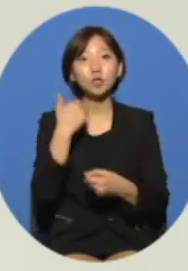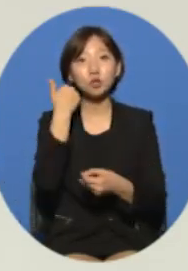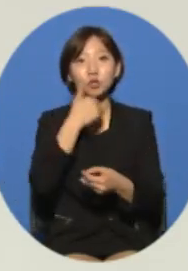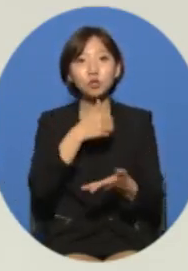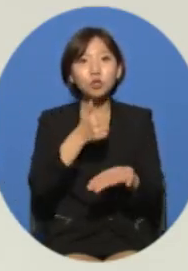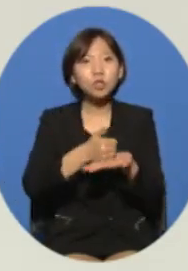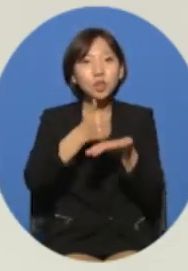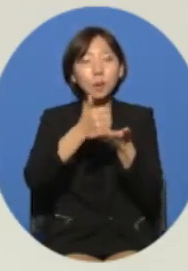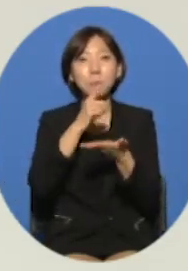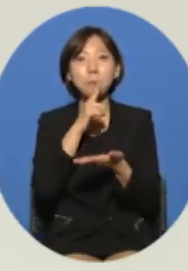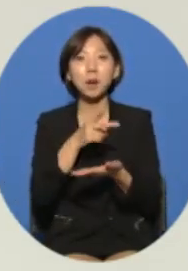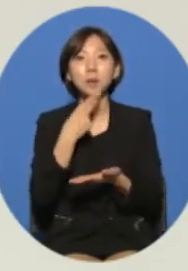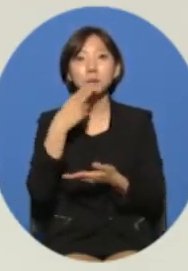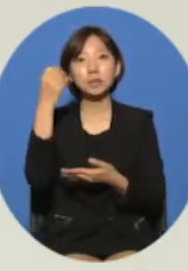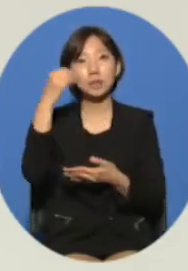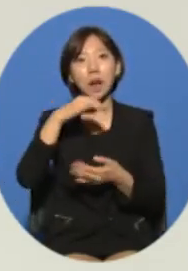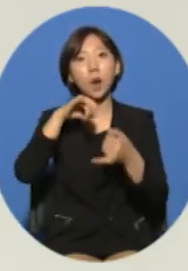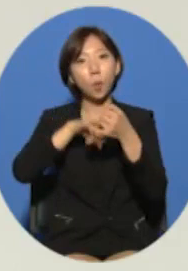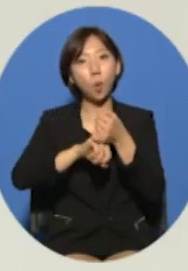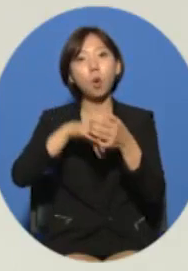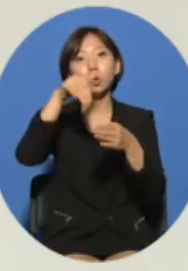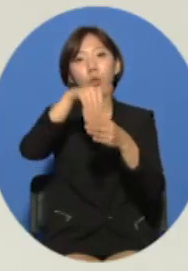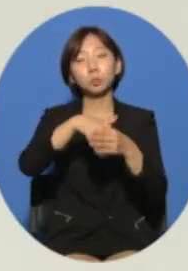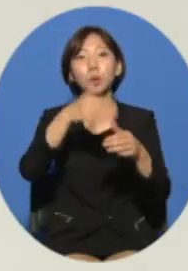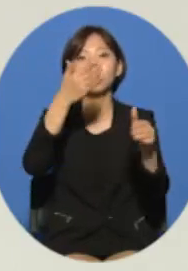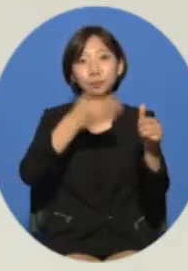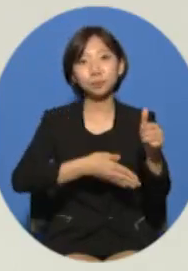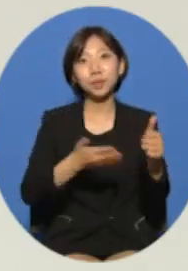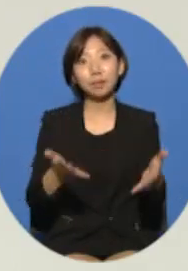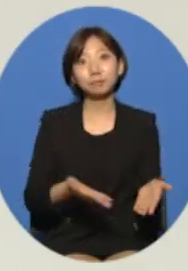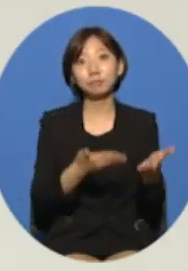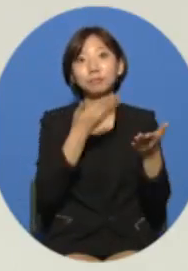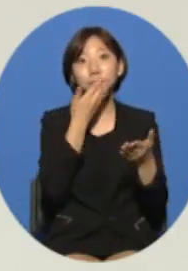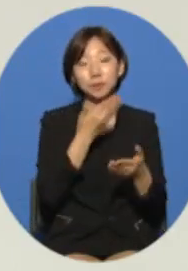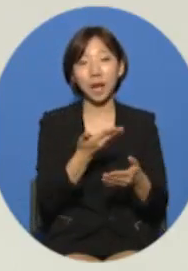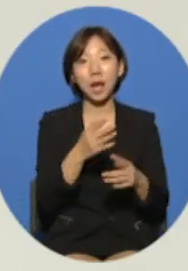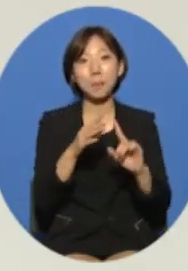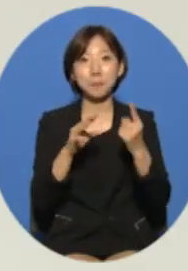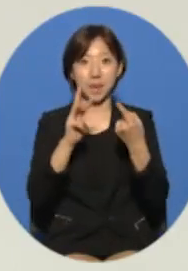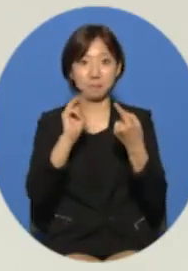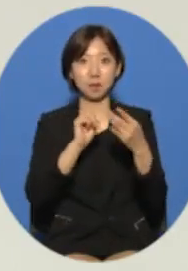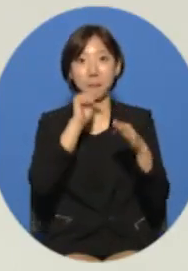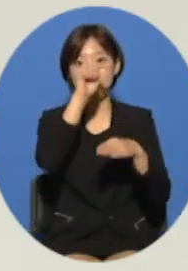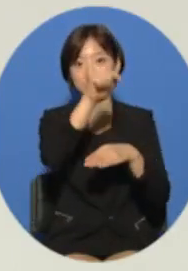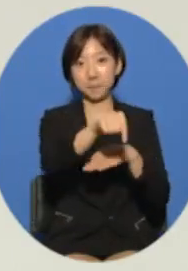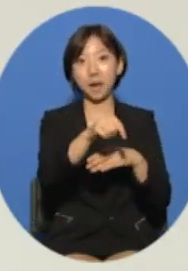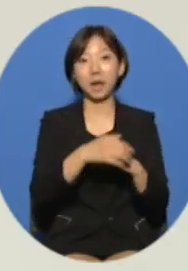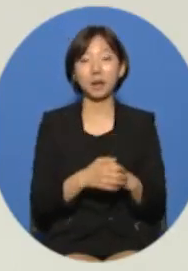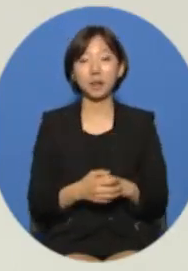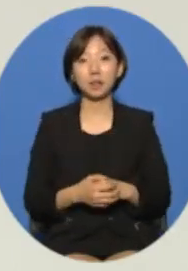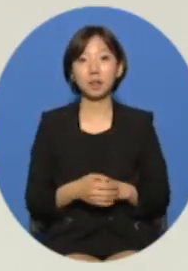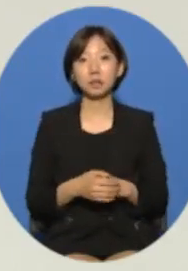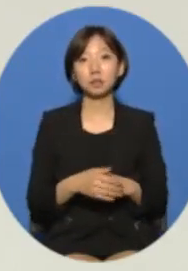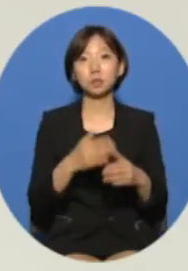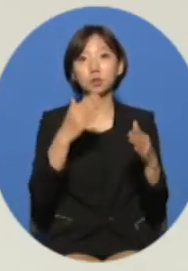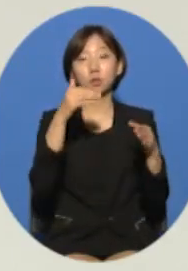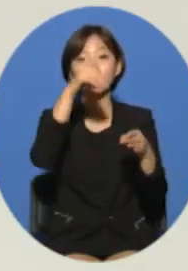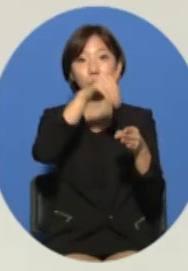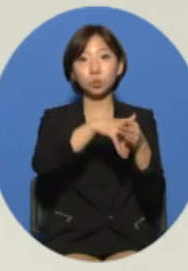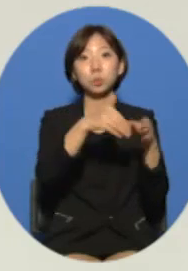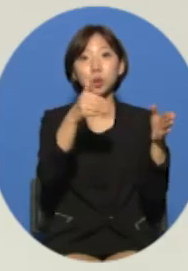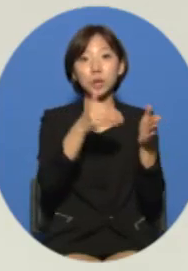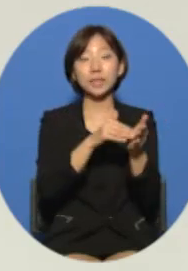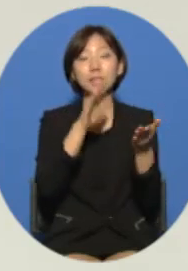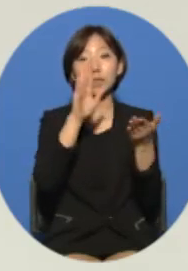예. 꼭 투표에 참여하시죠. 그 얘기는 가능합니다. 네. 그리고 아까도 이제 좀 잠깐 얘기했습니다만은 투표 마치고 네. 투표소 밖에서